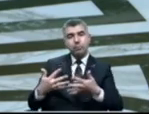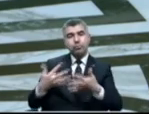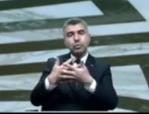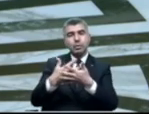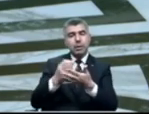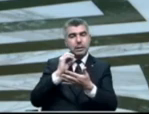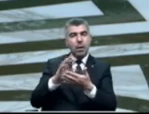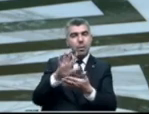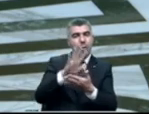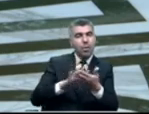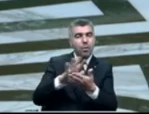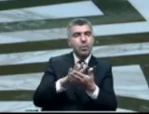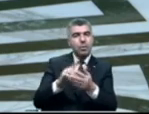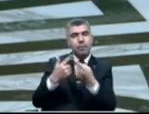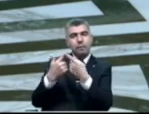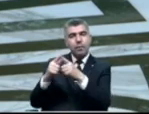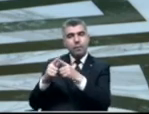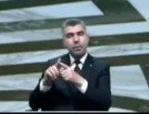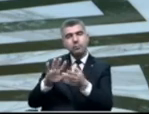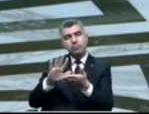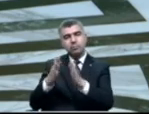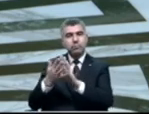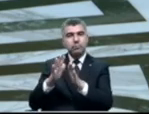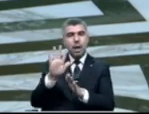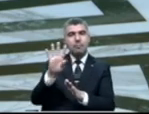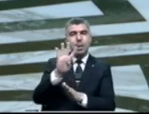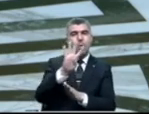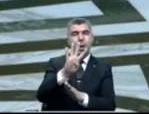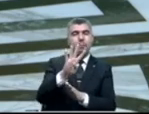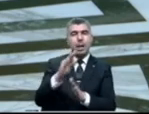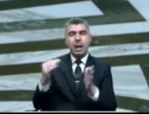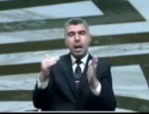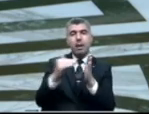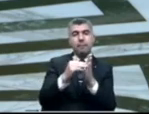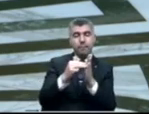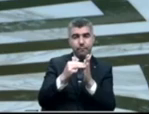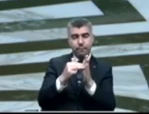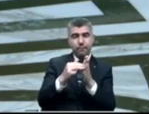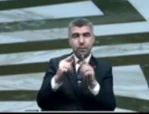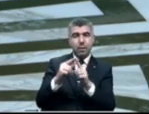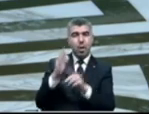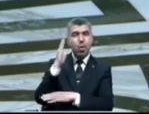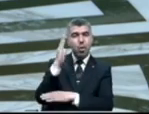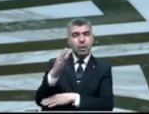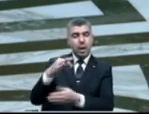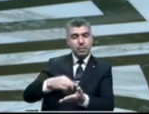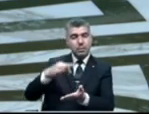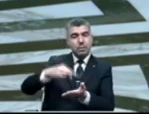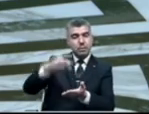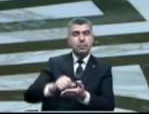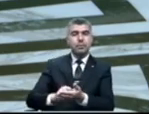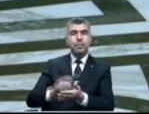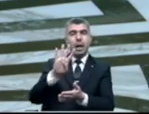القطاع الفلاحي عبر تجهيز حوالي 45 ألف هكتار بنظام الري الموضعي، غرس